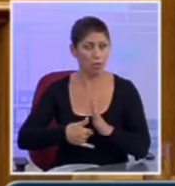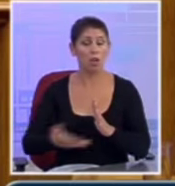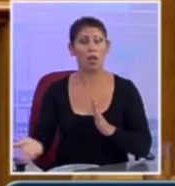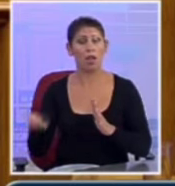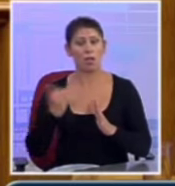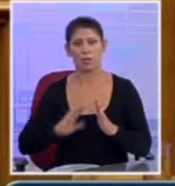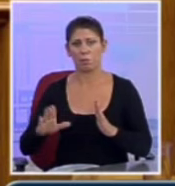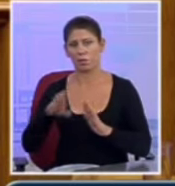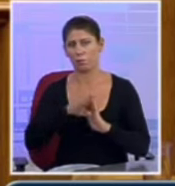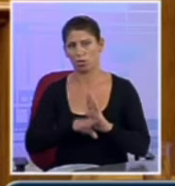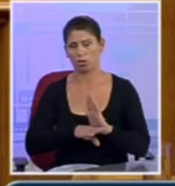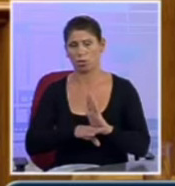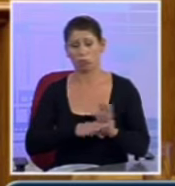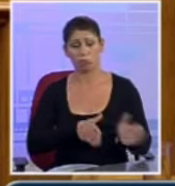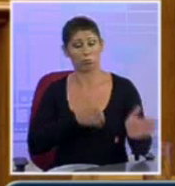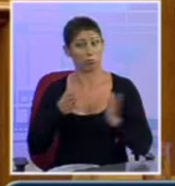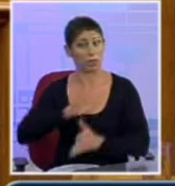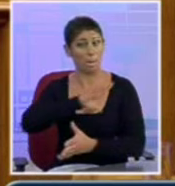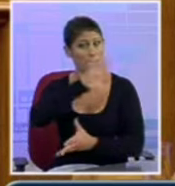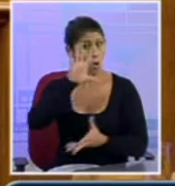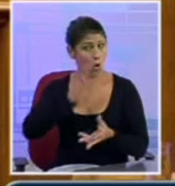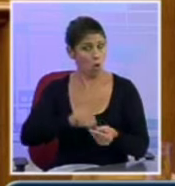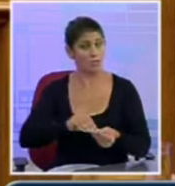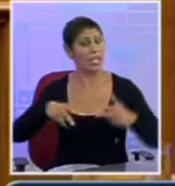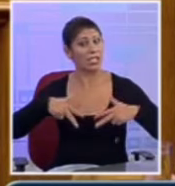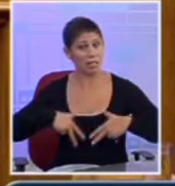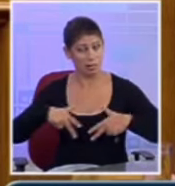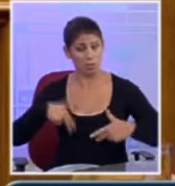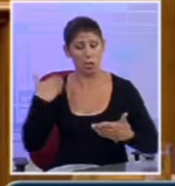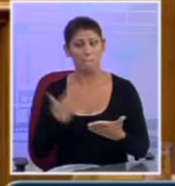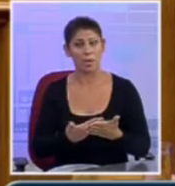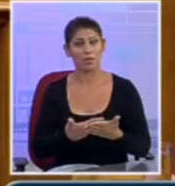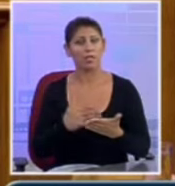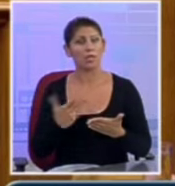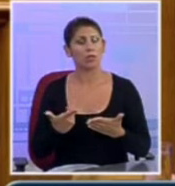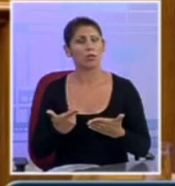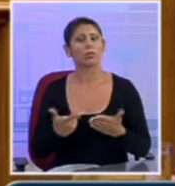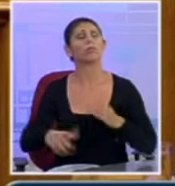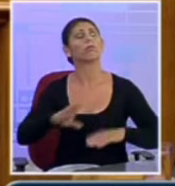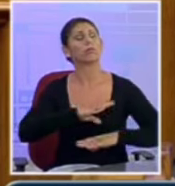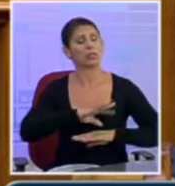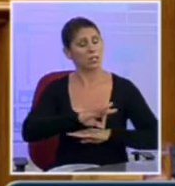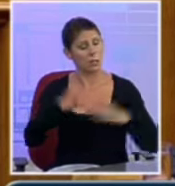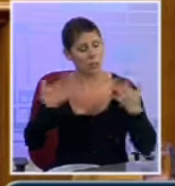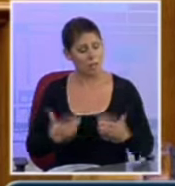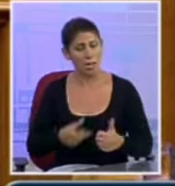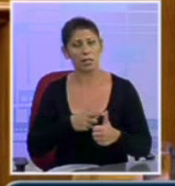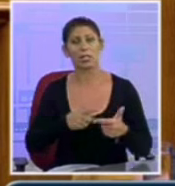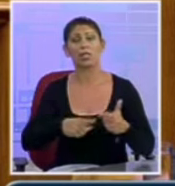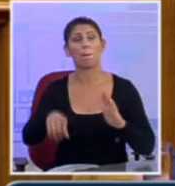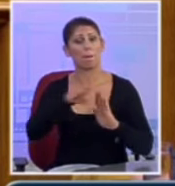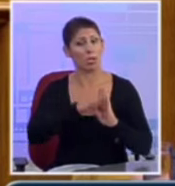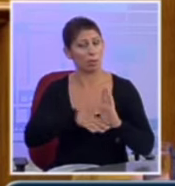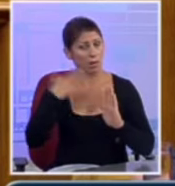δεν υπάρχει πρόγραμμα. Αντίθετα με όλα αυτά, οι υπουργοί απέδειξαν ότι και στρατηγική υπάρχει και